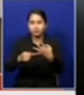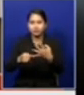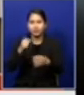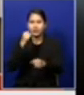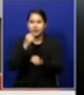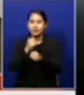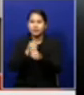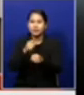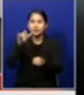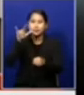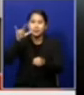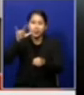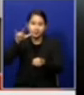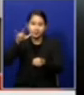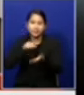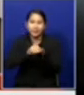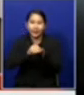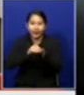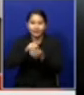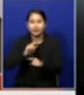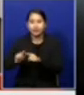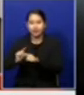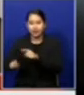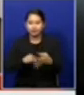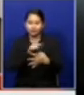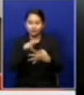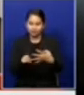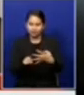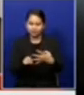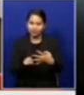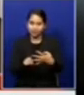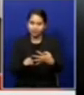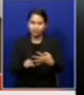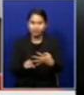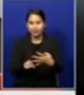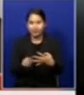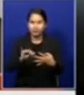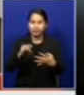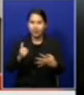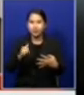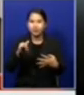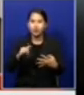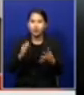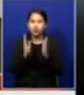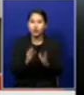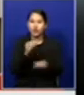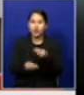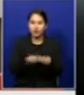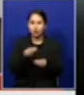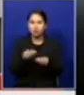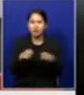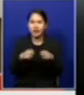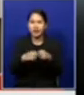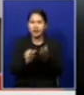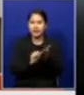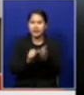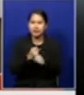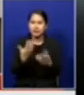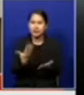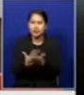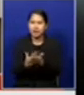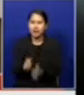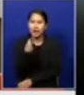เครื่องบินหรือแอร์โฮสเตสแล้วก็อาจจะควบรวมพ่อค้าแม่ค้าในตลาดสดแต่ไม่รู้จะแก้ปัญหายังไงจะให้เงินยังไงให้เท่า